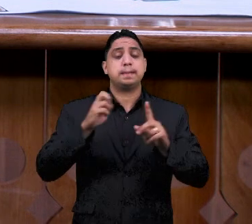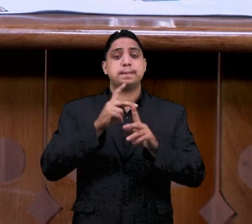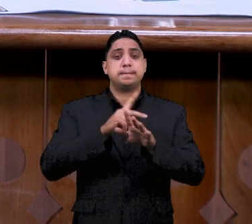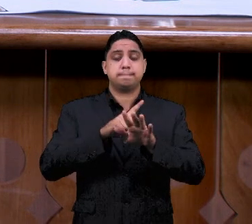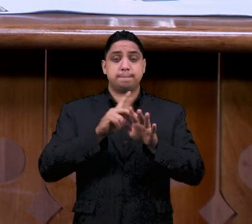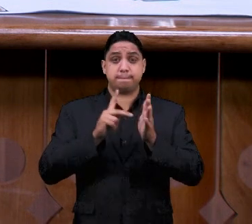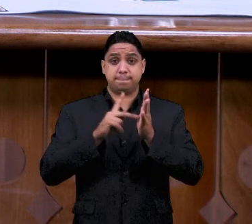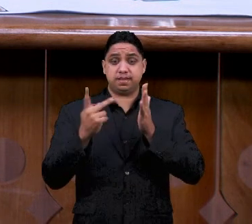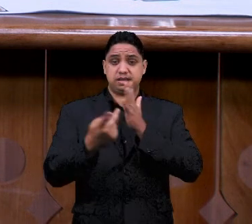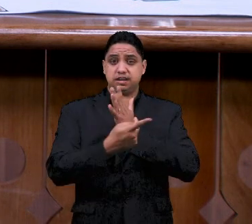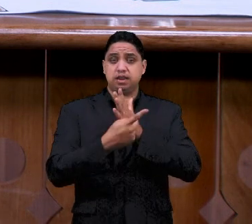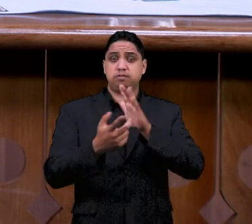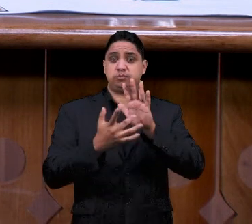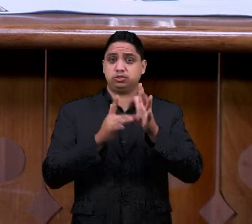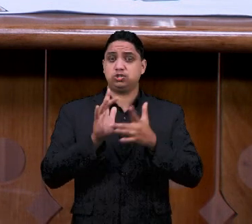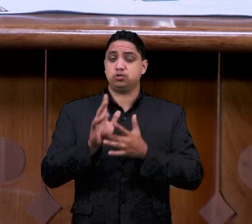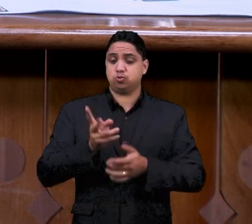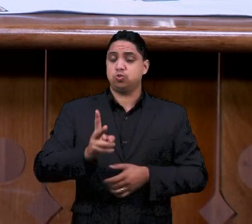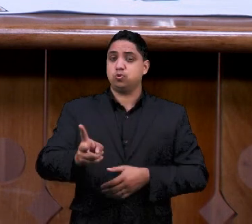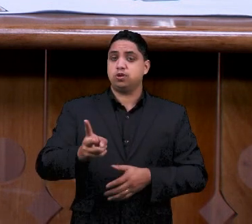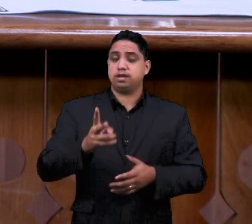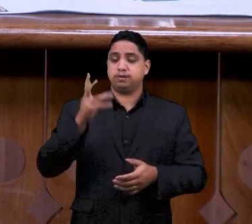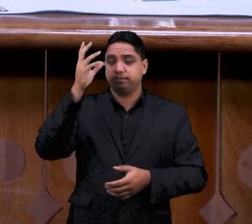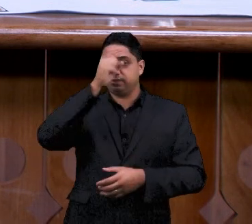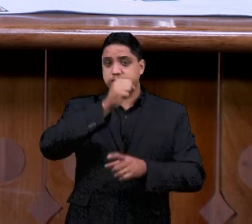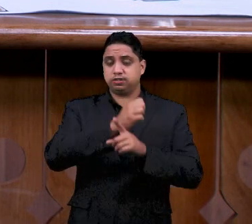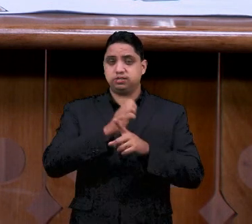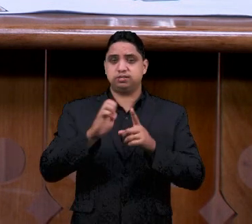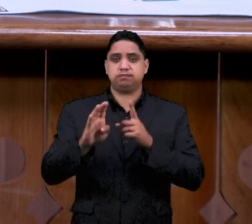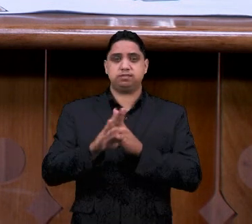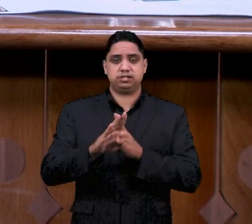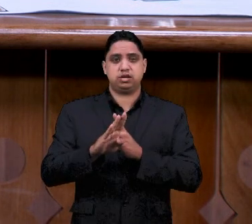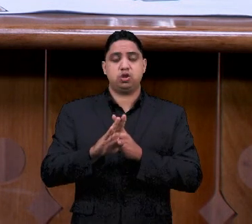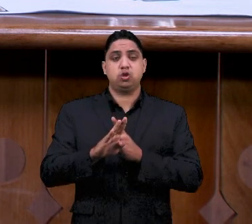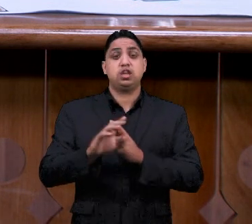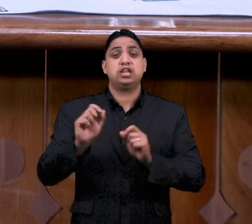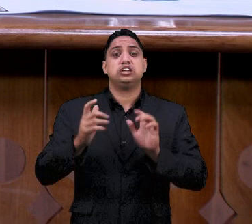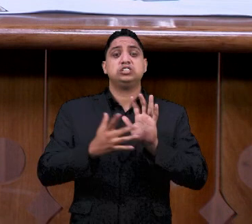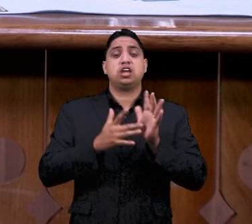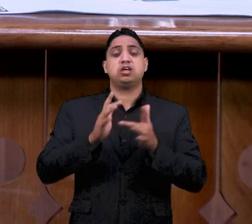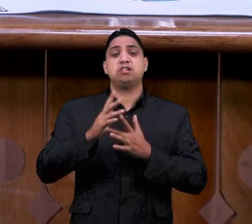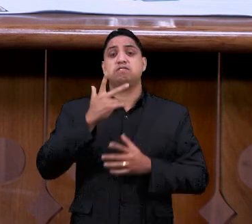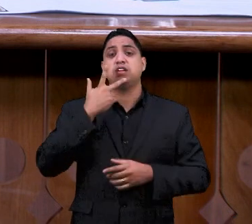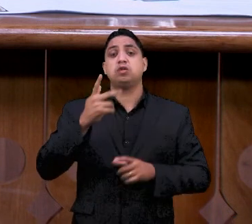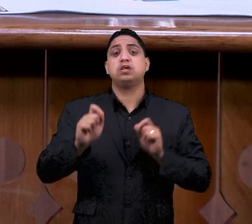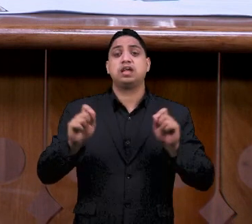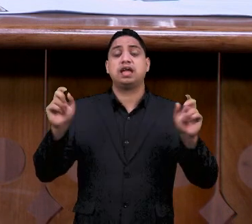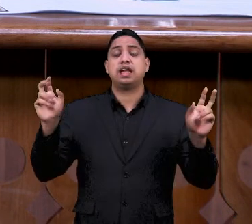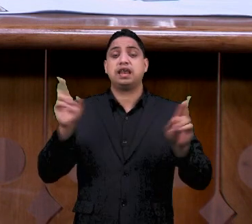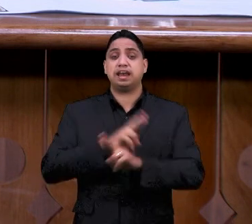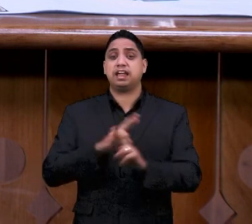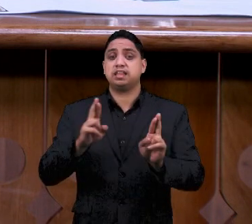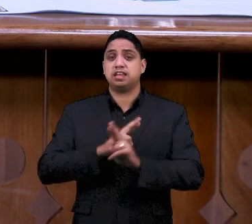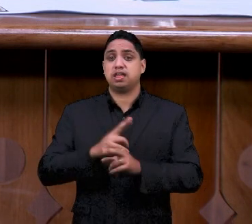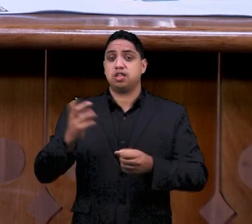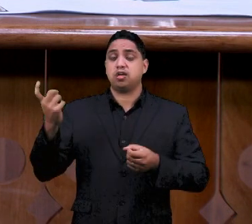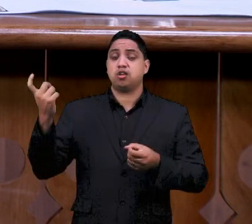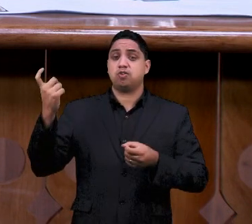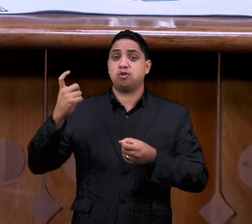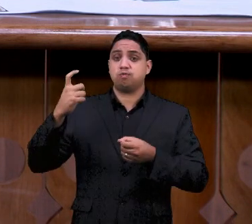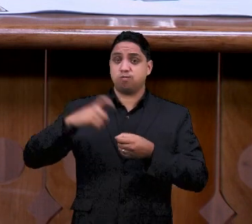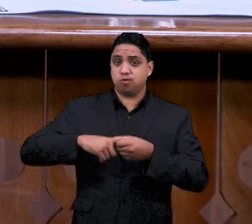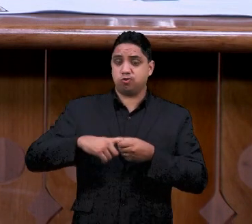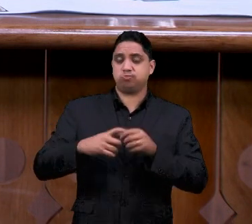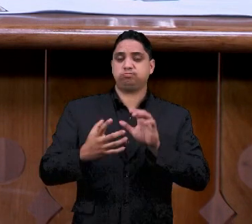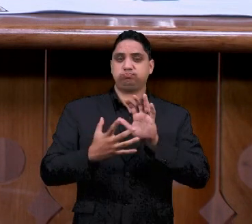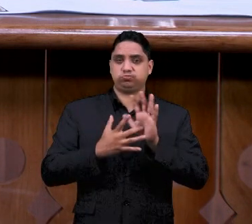d'aujourd'hui. Et ce sujet est lié aux paraboles du Seigneur Jésus, aux paraboles que le Seigneur Jésus a racontées par